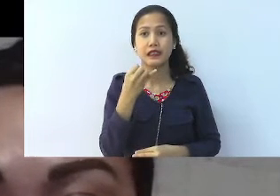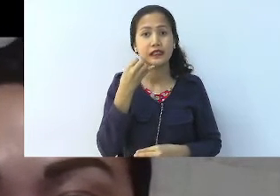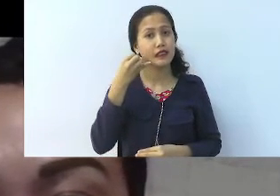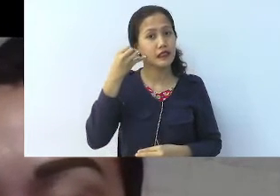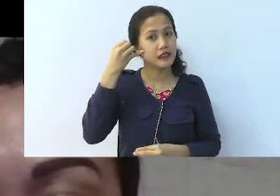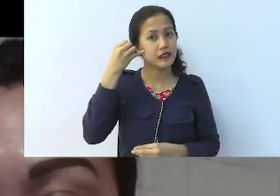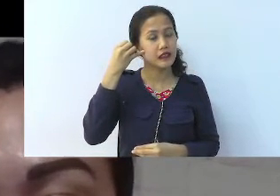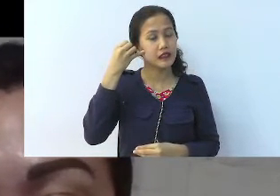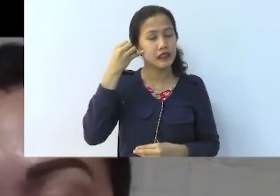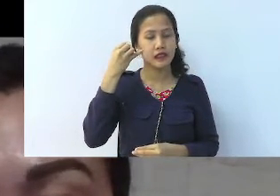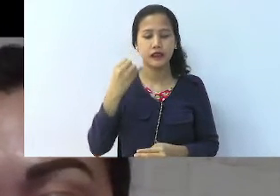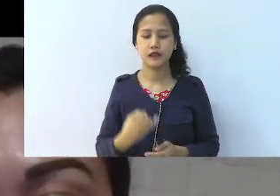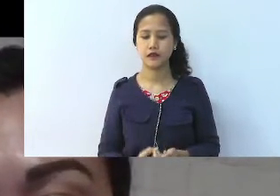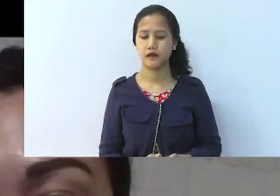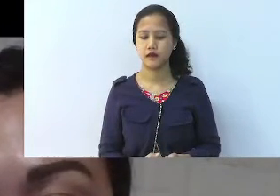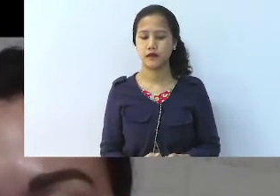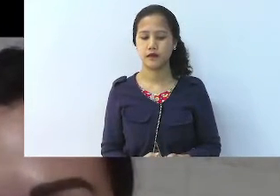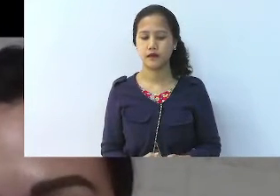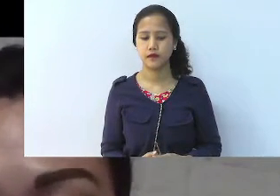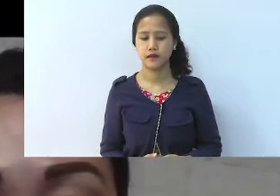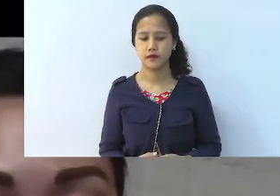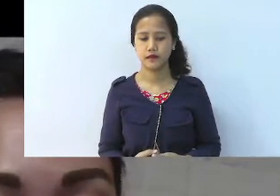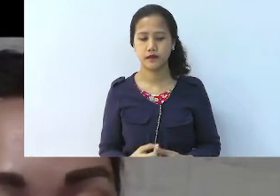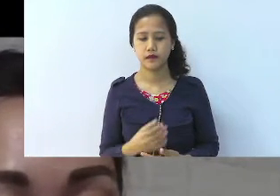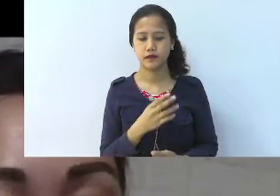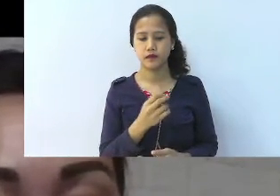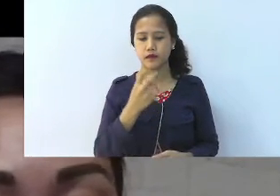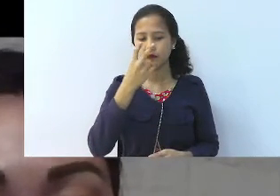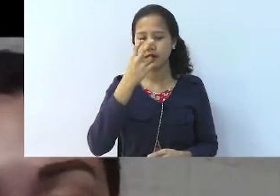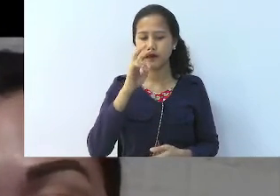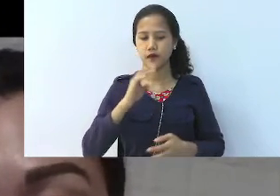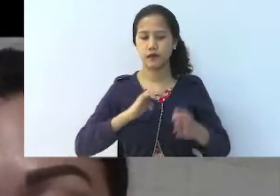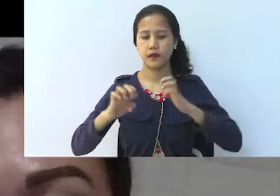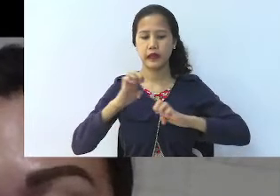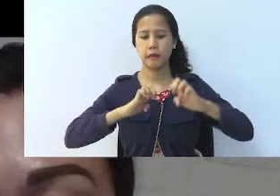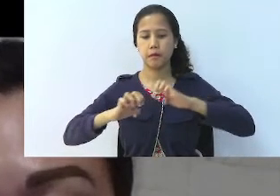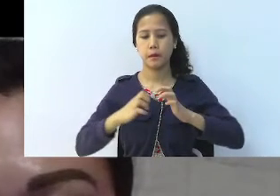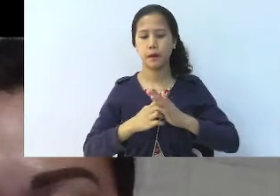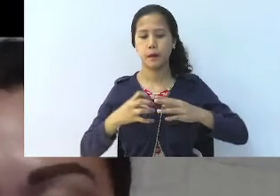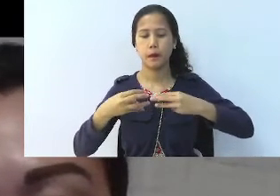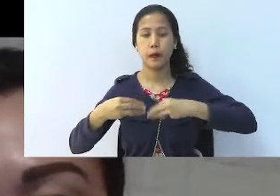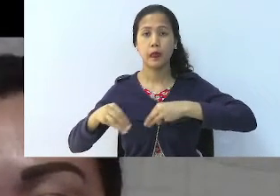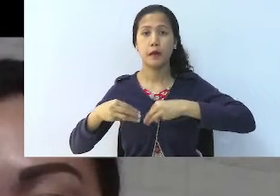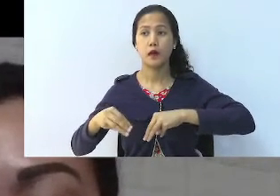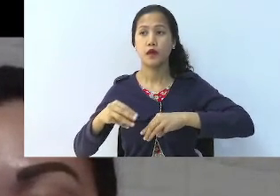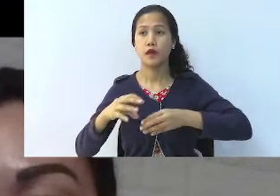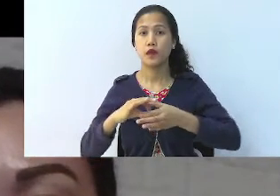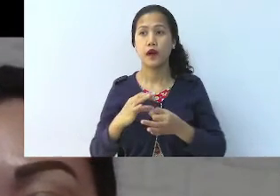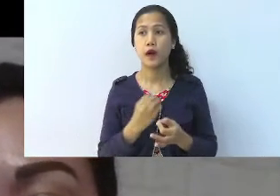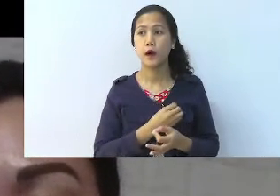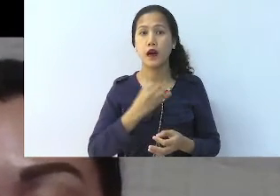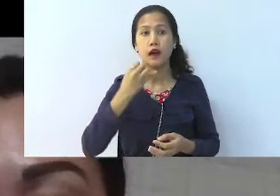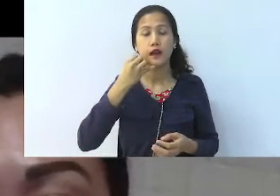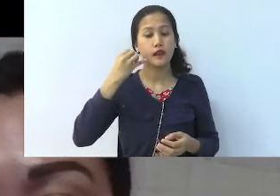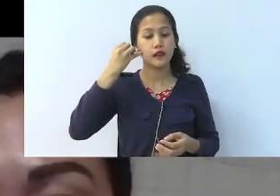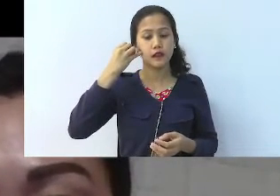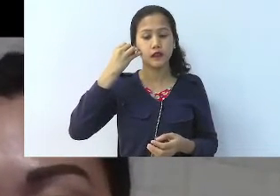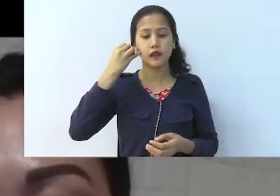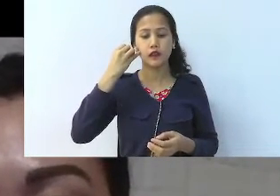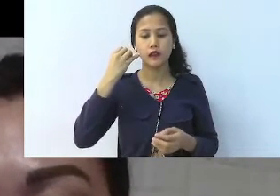gawin sa harapan ng salamin para makikita nyo po kung maayos ba yung galaw ng inyong bibig o ng